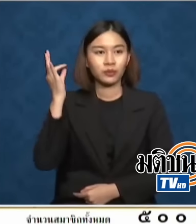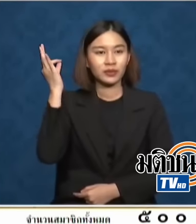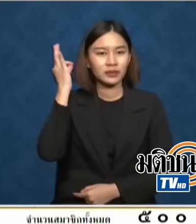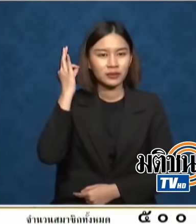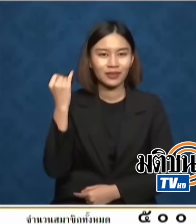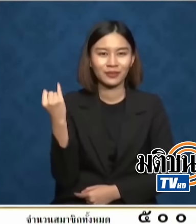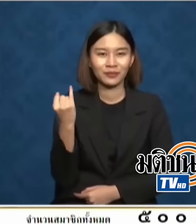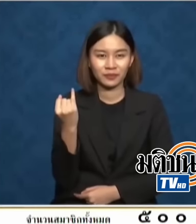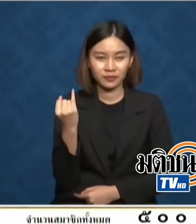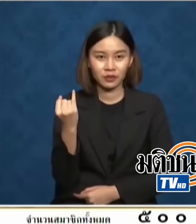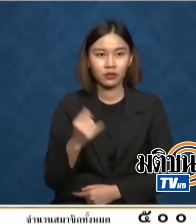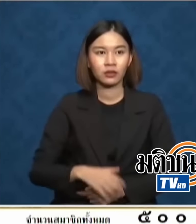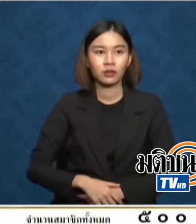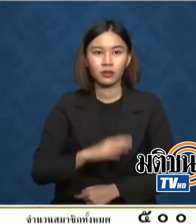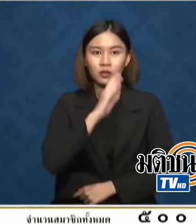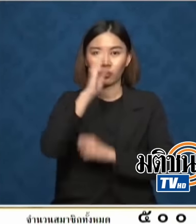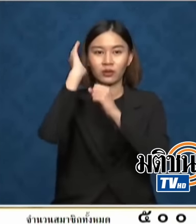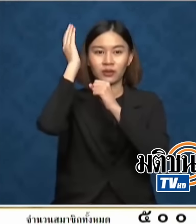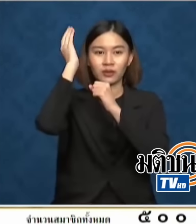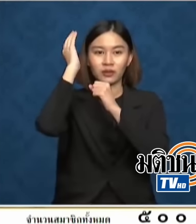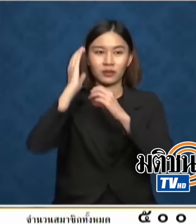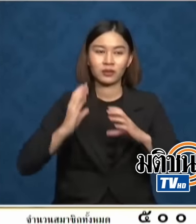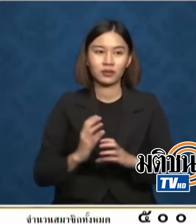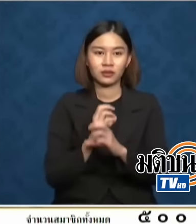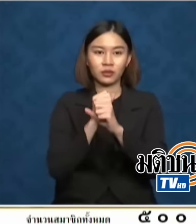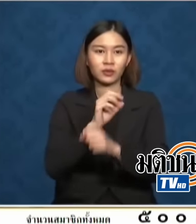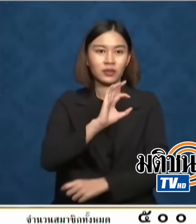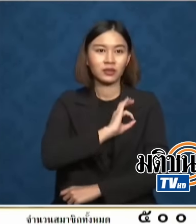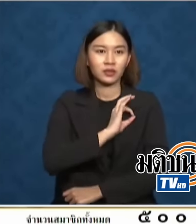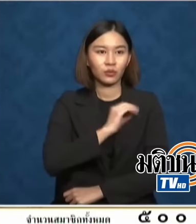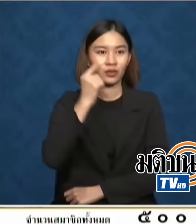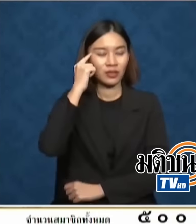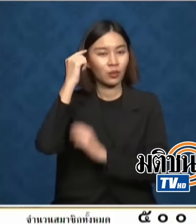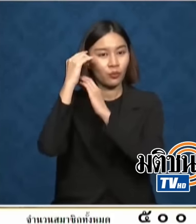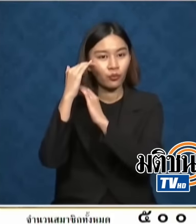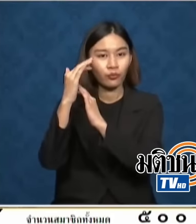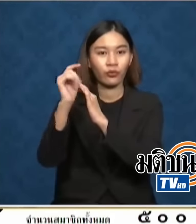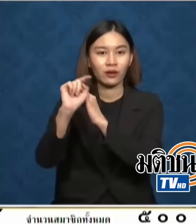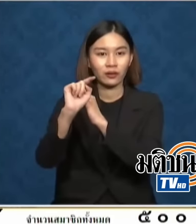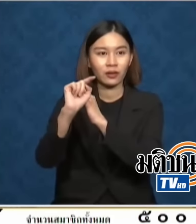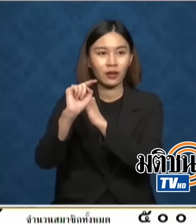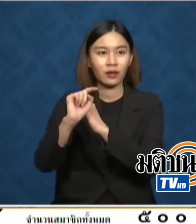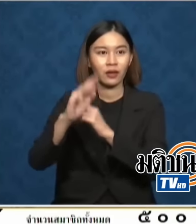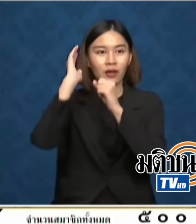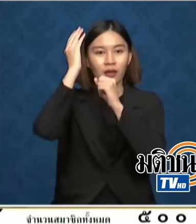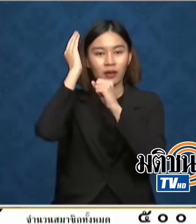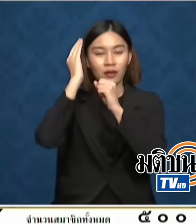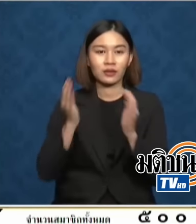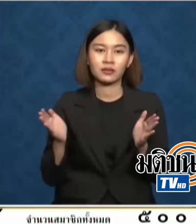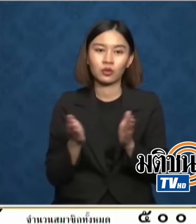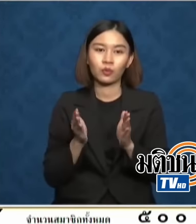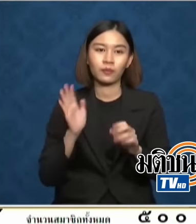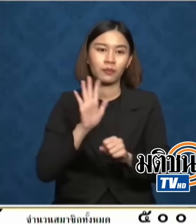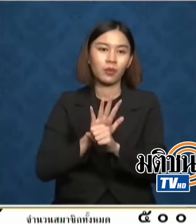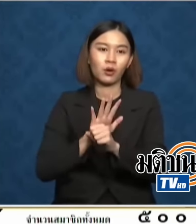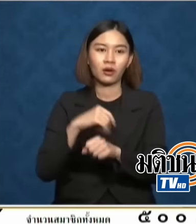ค่อยดีเวลาอภิปรายสรุปสมาชิกก็จะคาดหวังว่าก็อภิปรายกันสั้นๆก็พอเพราะว่